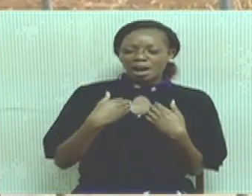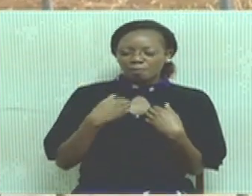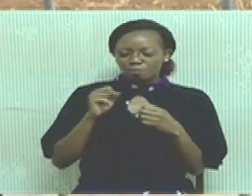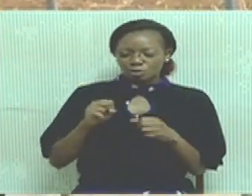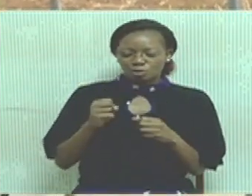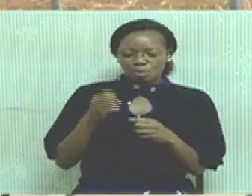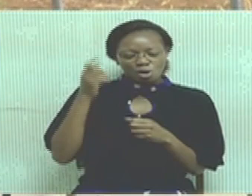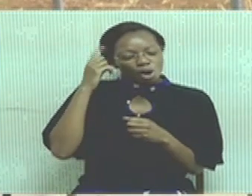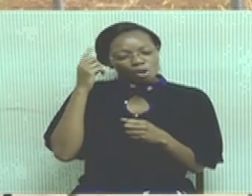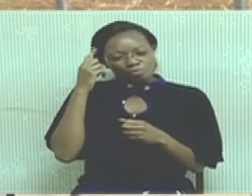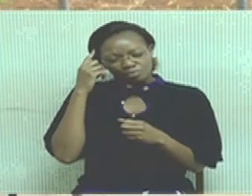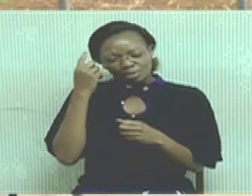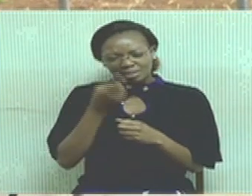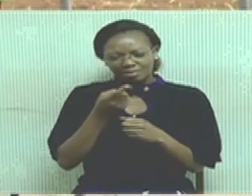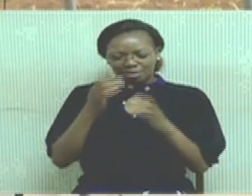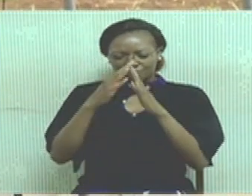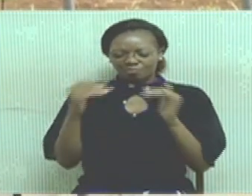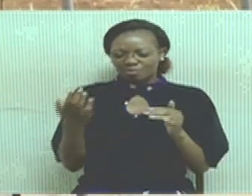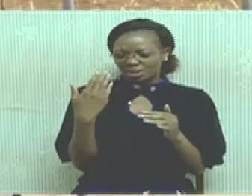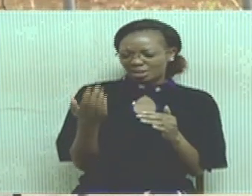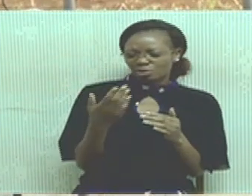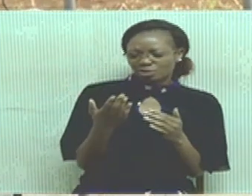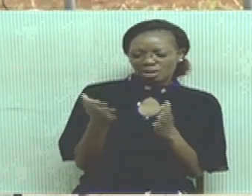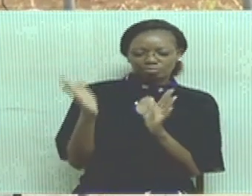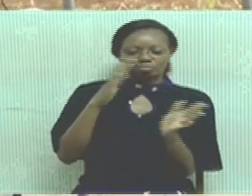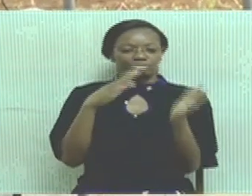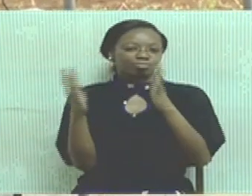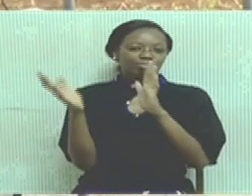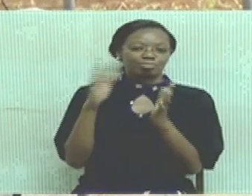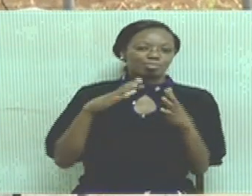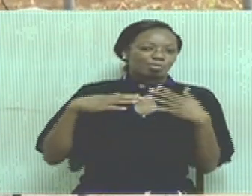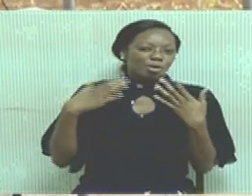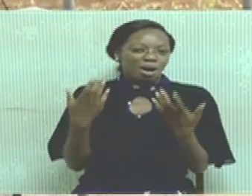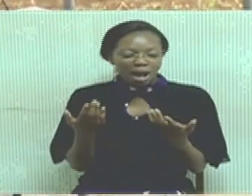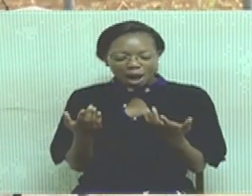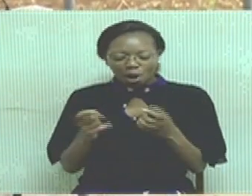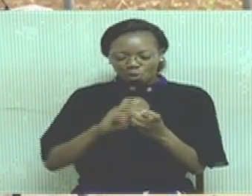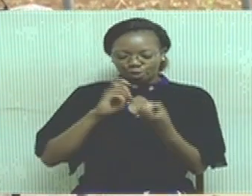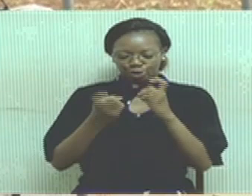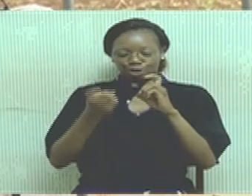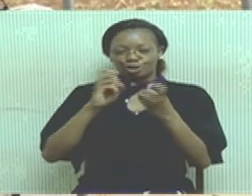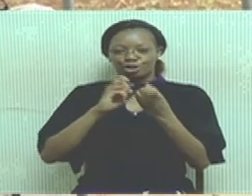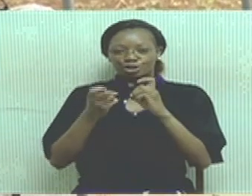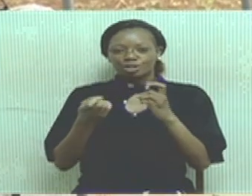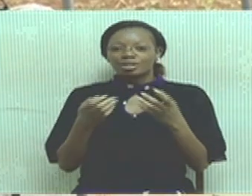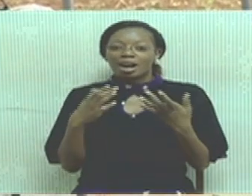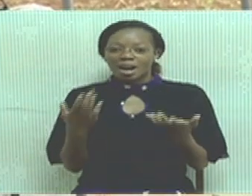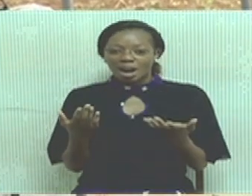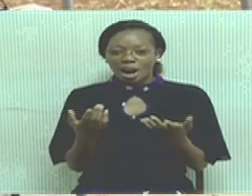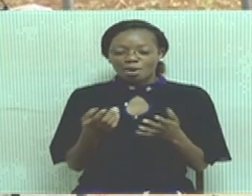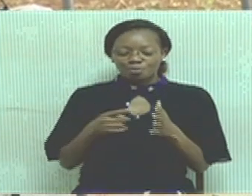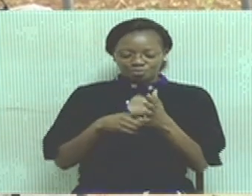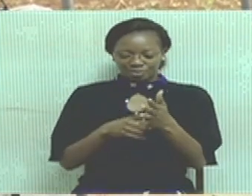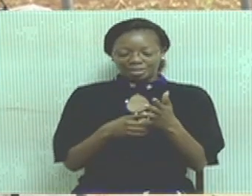inakuonyesha temperature ya greenhouse yako iko kiasi gani na vile unaweza regulate. Vile naona hii